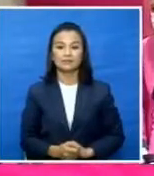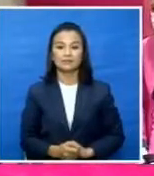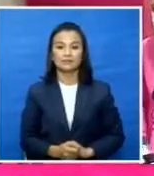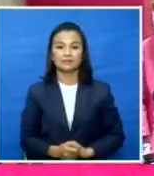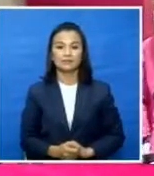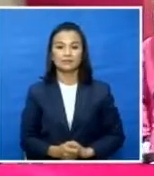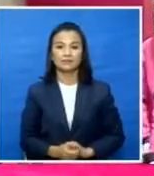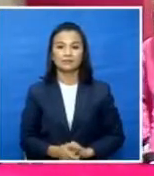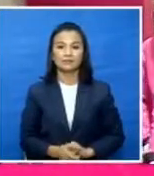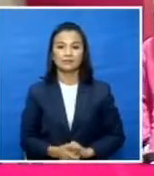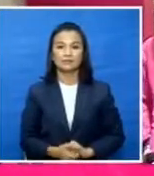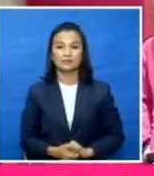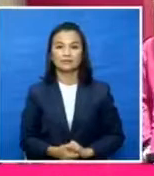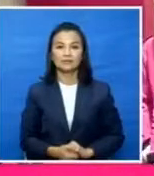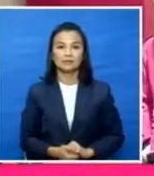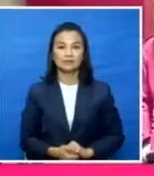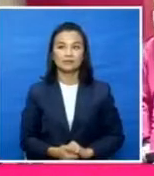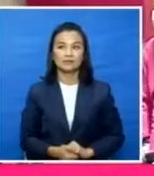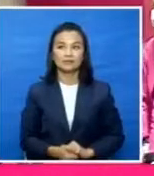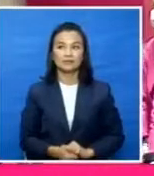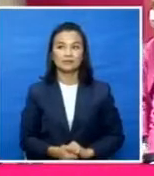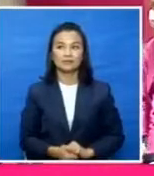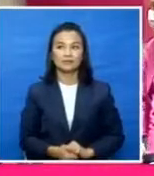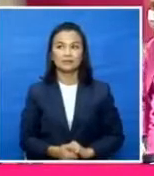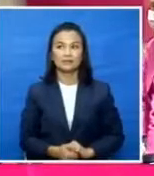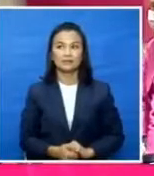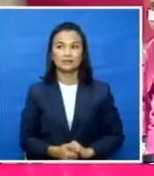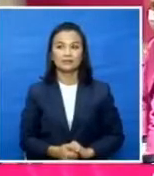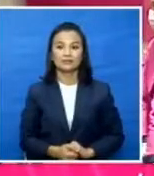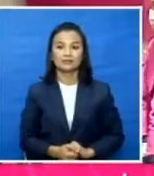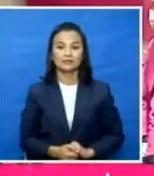เลขท้าย4ตัวหมุนครั้งที่2เลขที่ออก